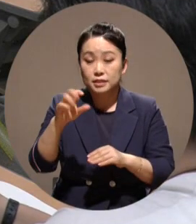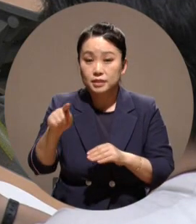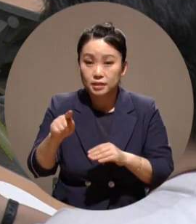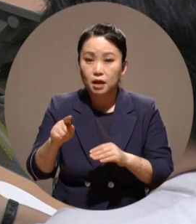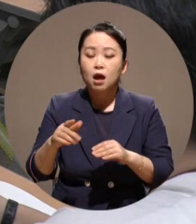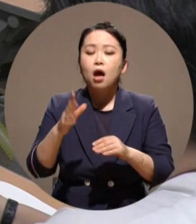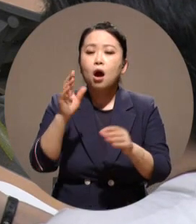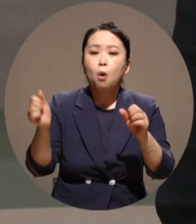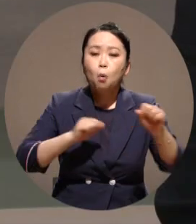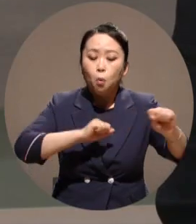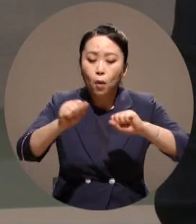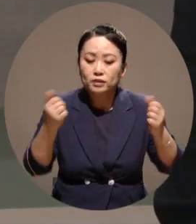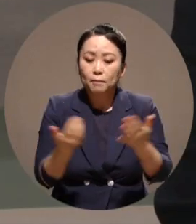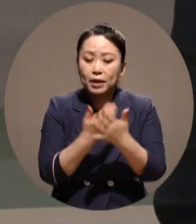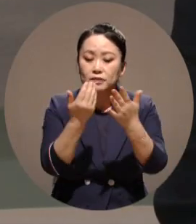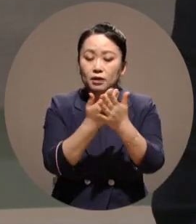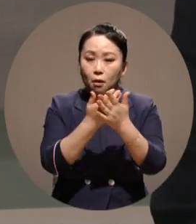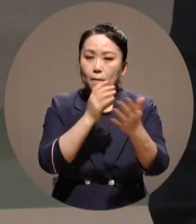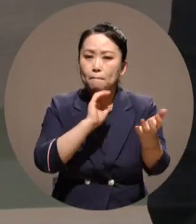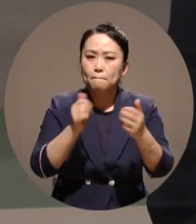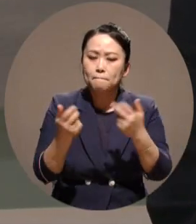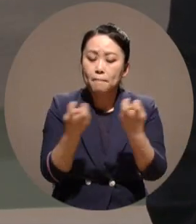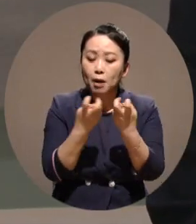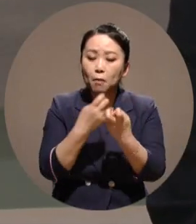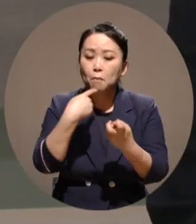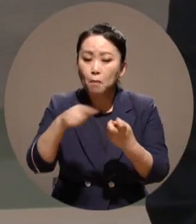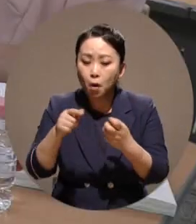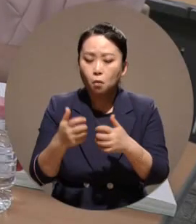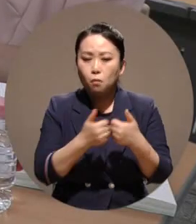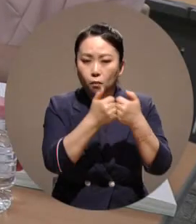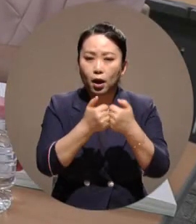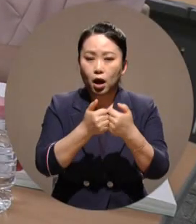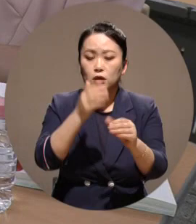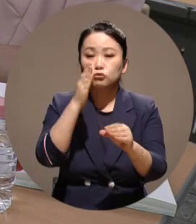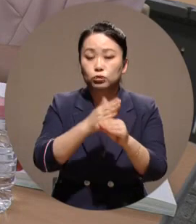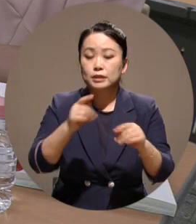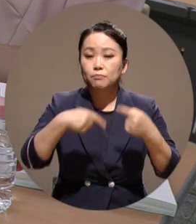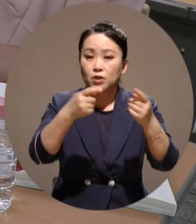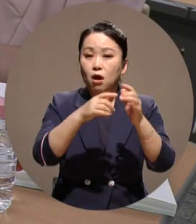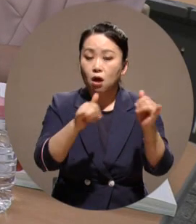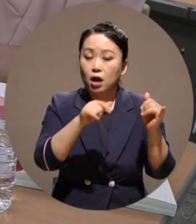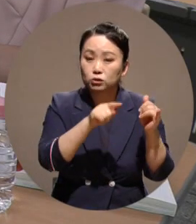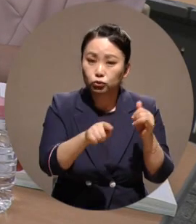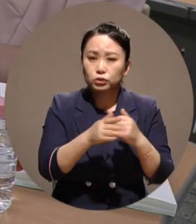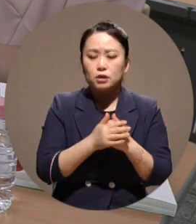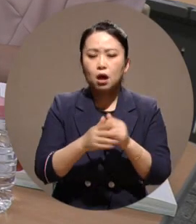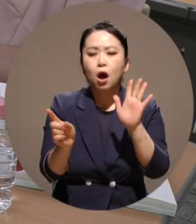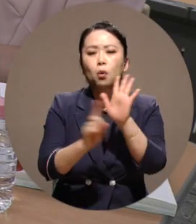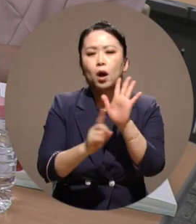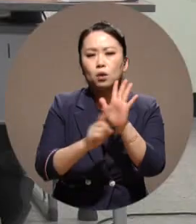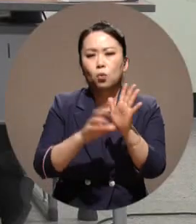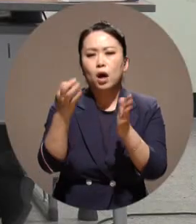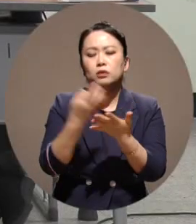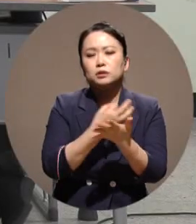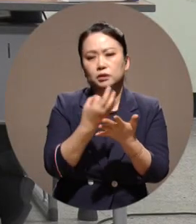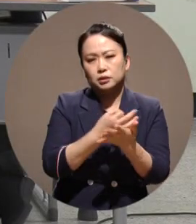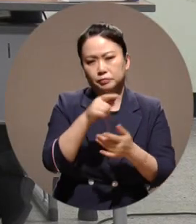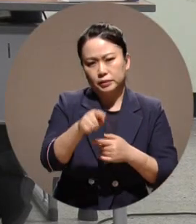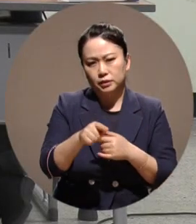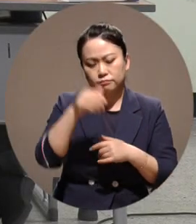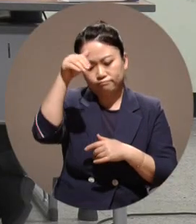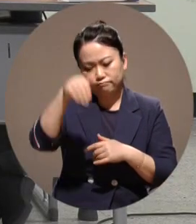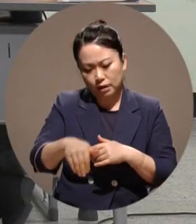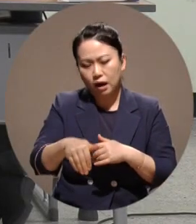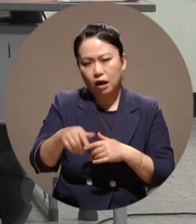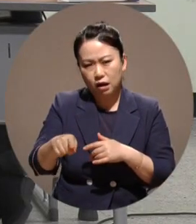마련된 토론회에서 참석자들은 지역 MBC 수익 구조에서 가장 큰 비중을 차지하는 광고 수입이 악화한 현실을